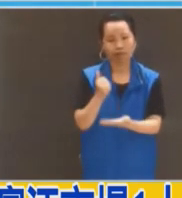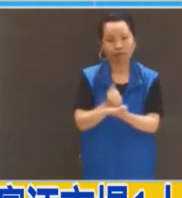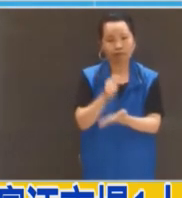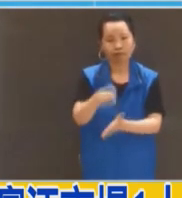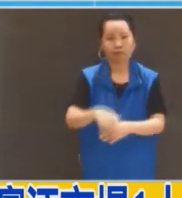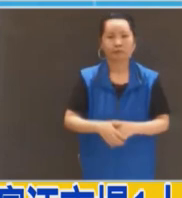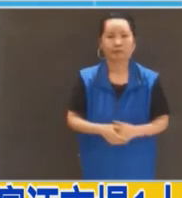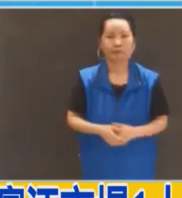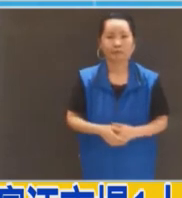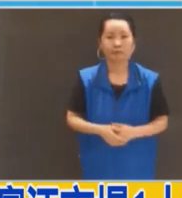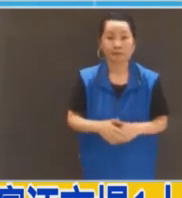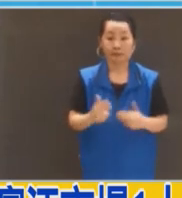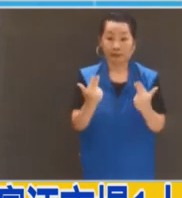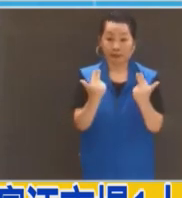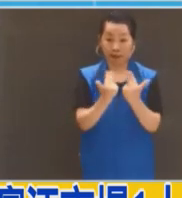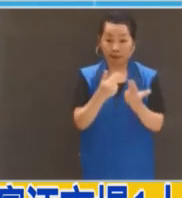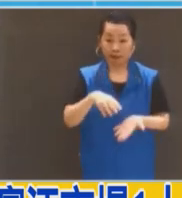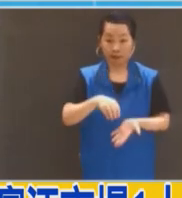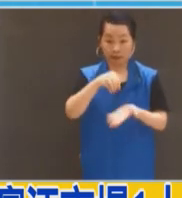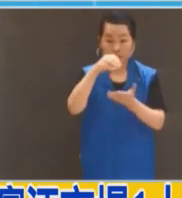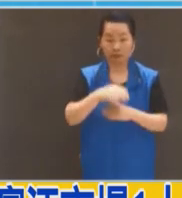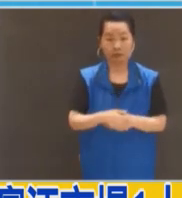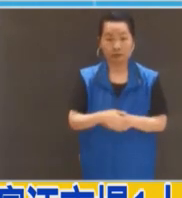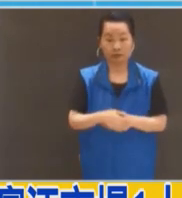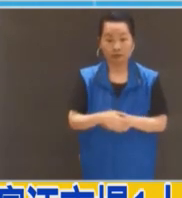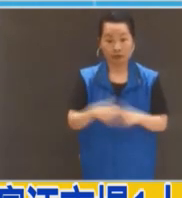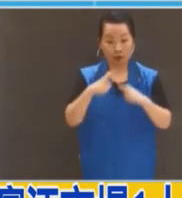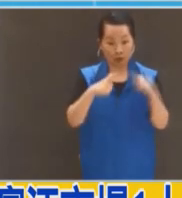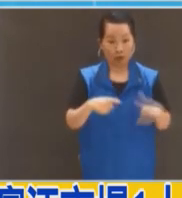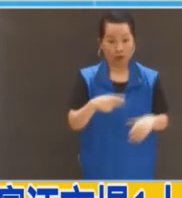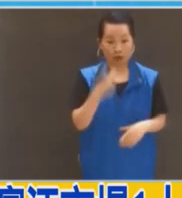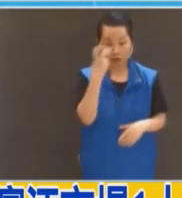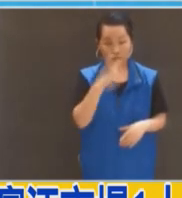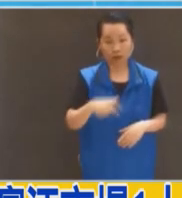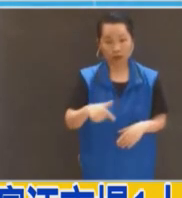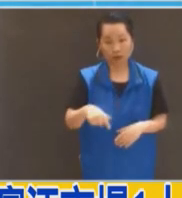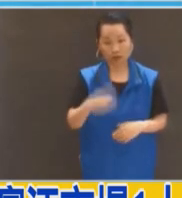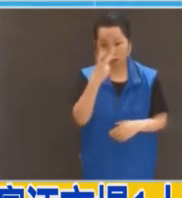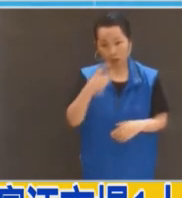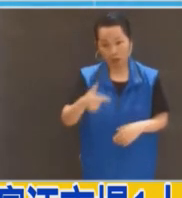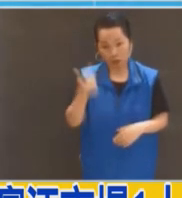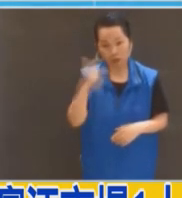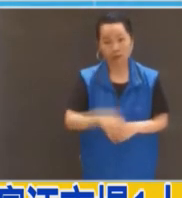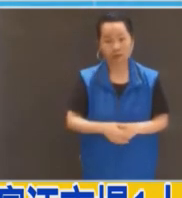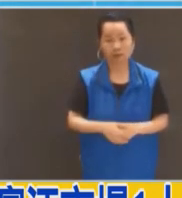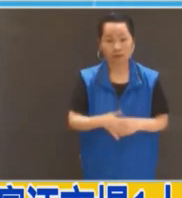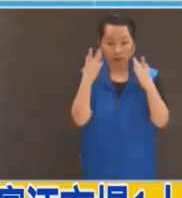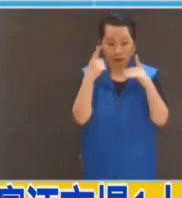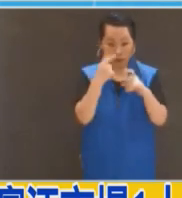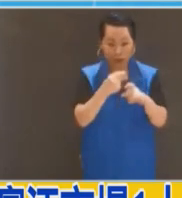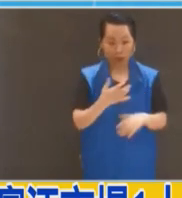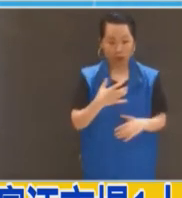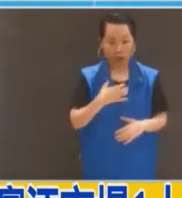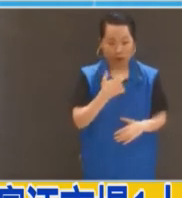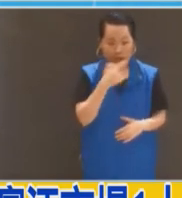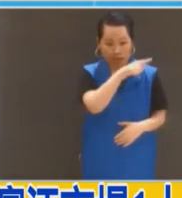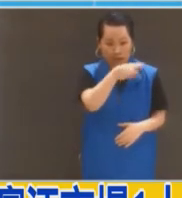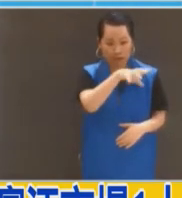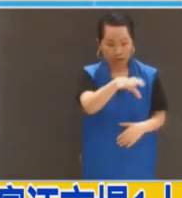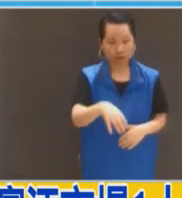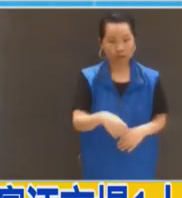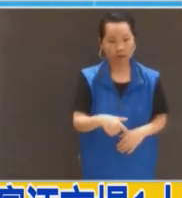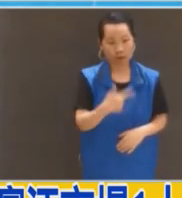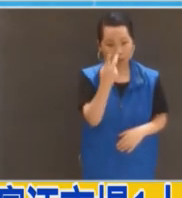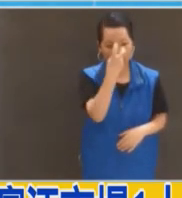新北市一直提倡广筛快筛， 那热区高风险的民众进行快